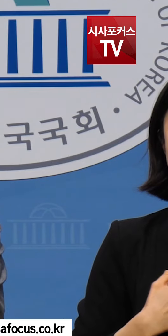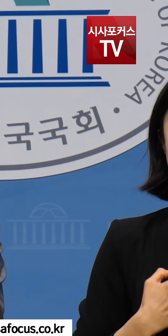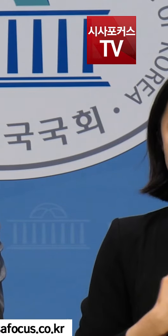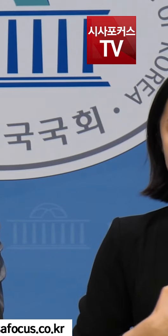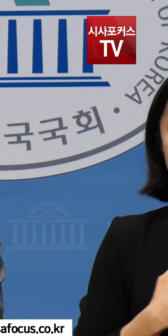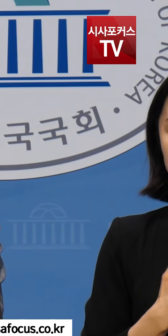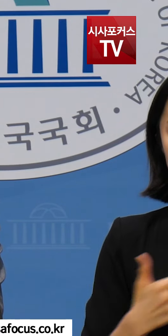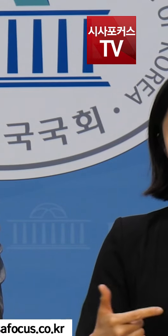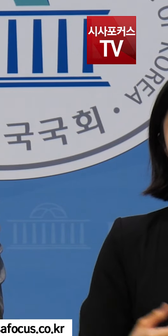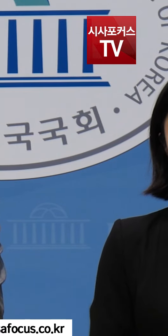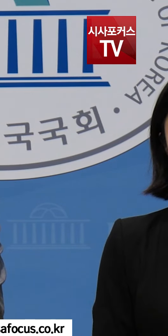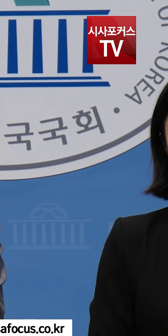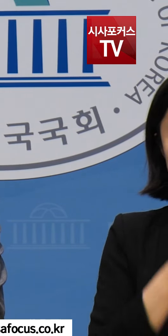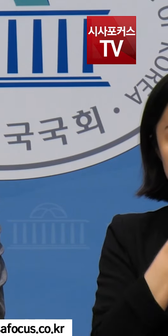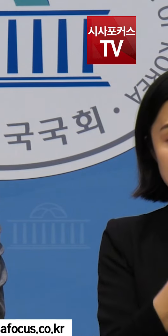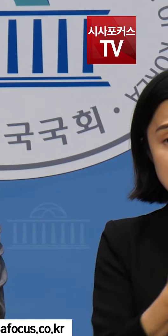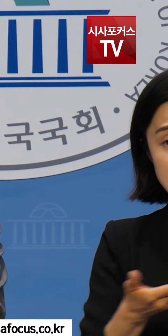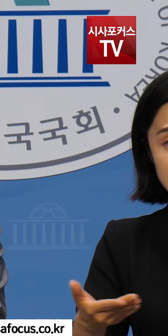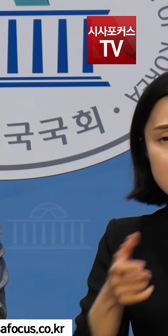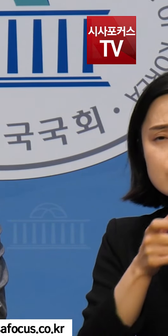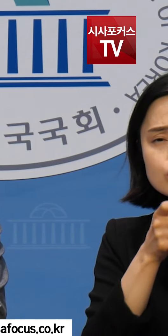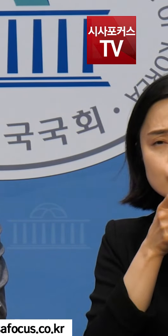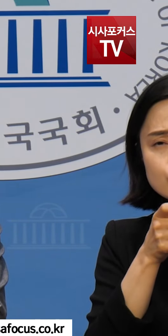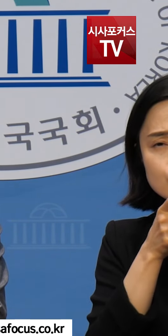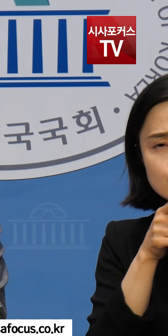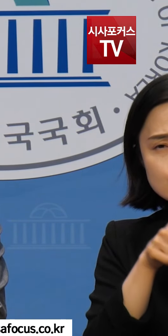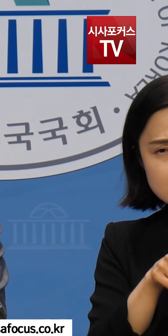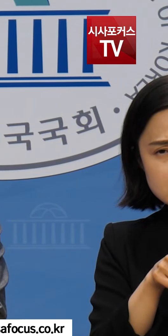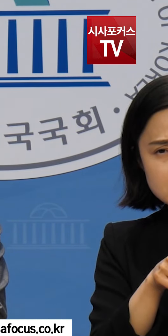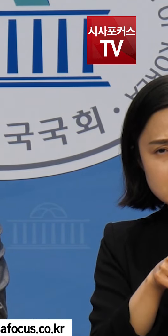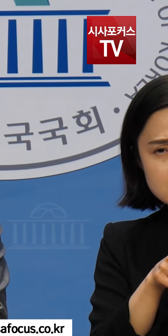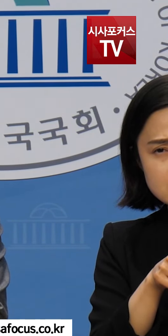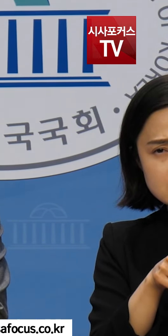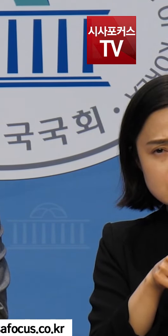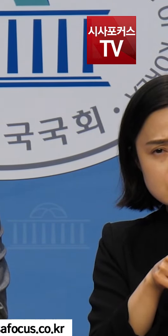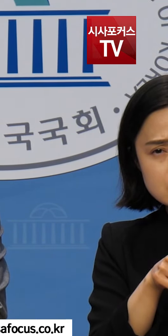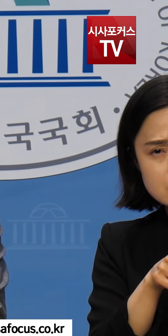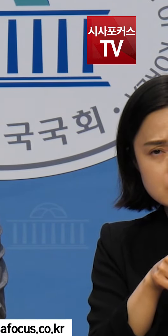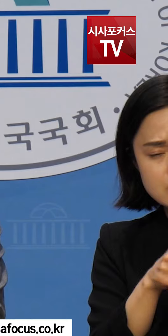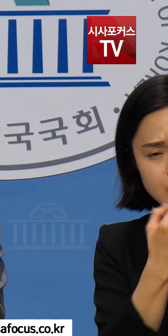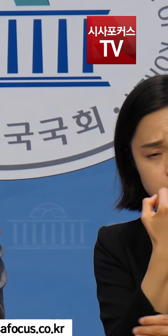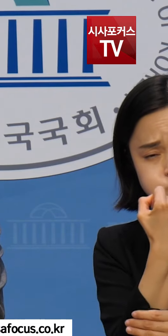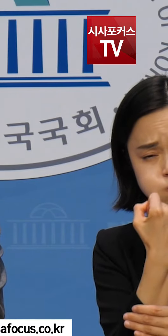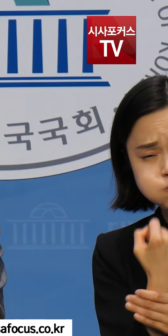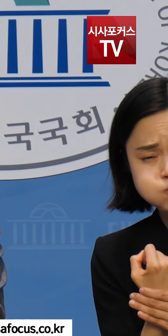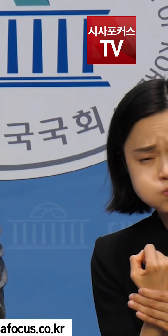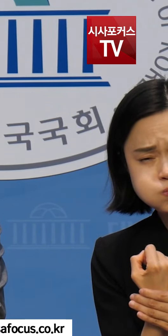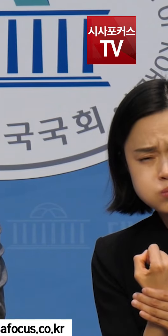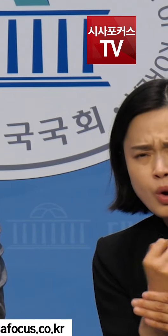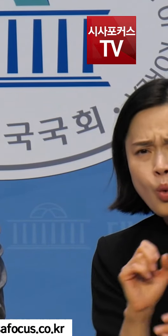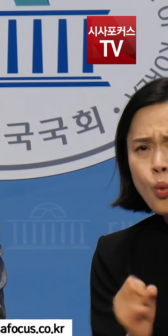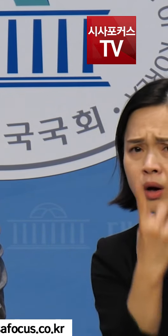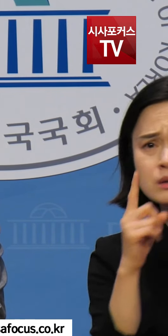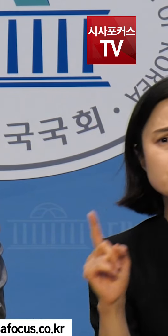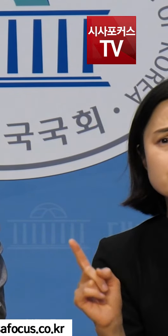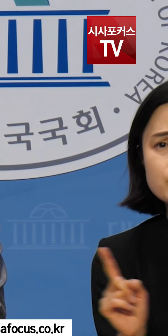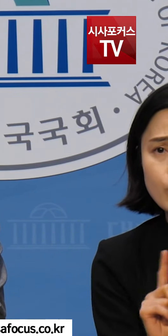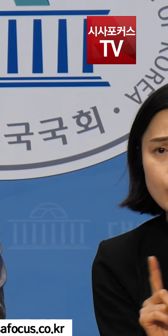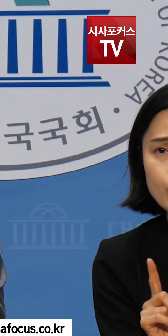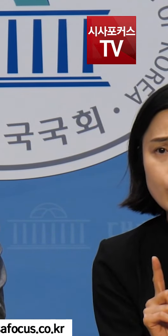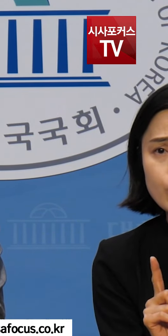해서 낙동강 수질의 근본, 낙동강 수질 악화의 근본 원인이